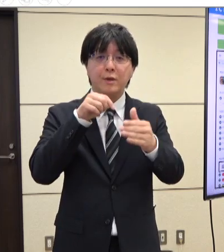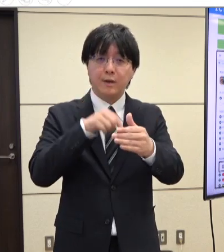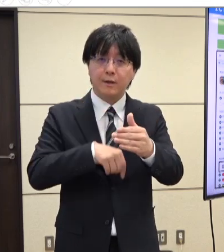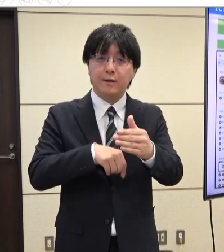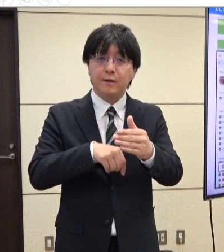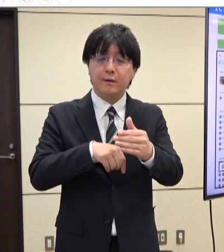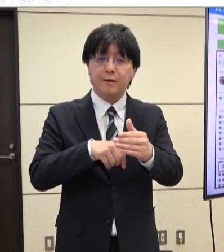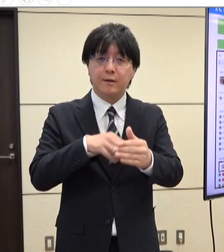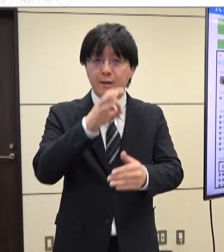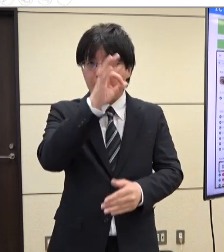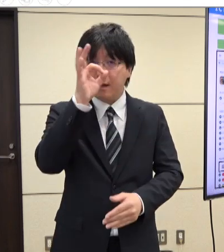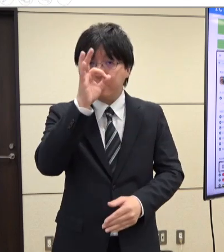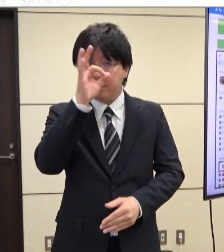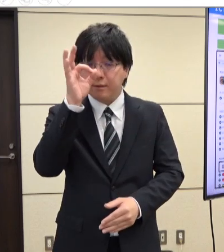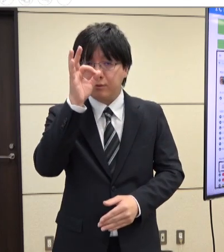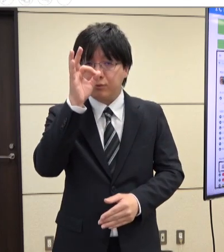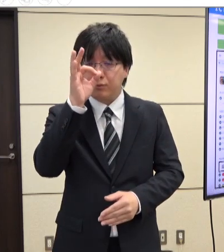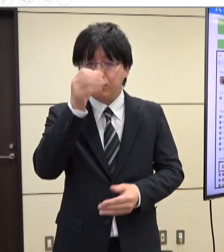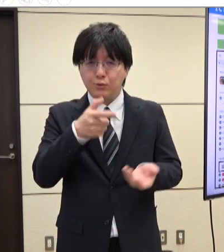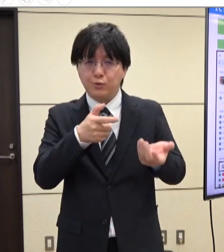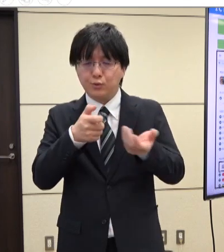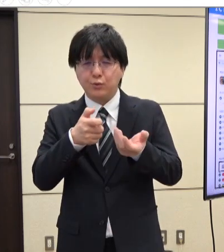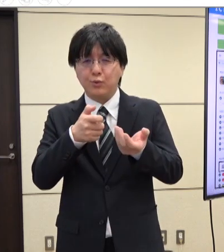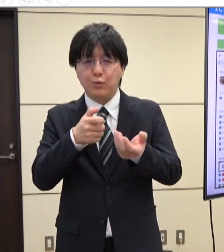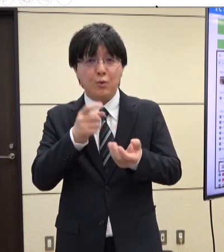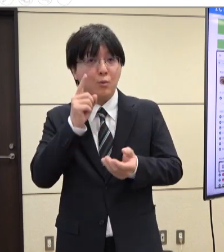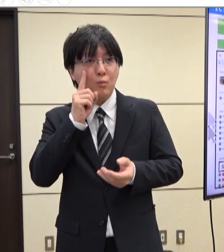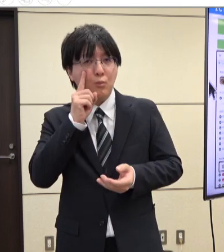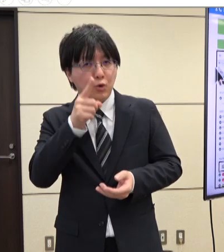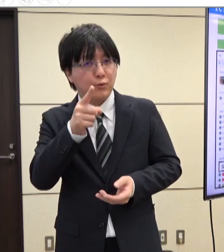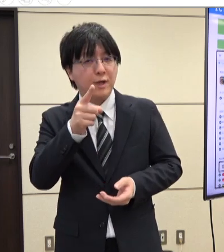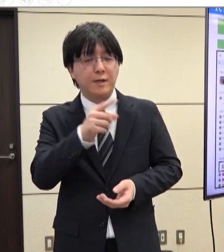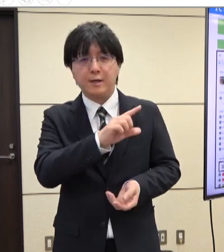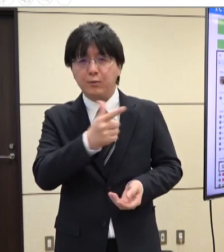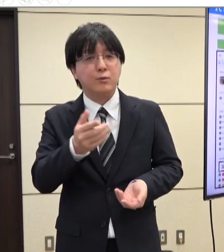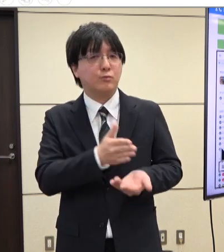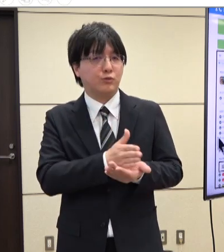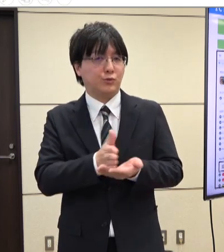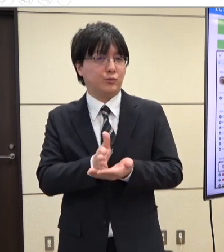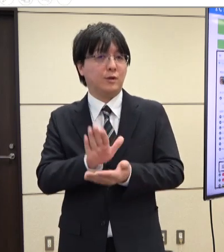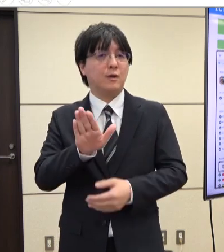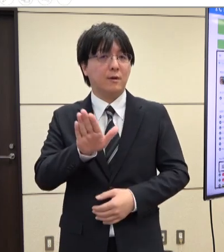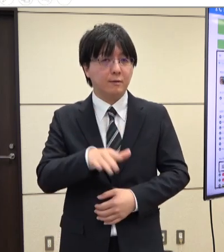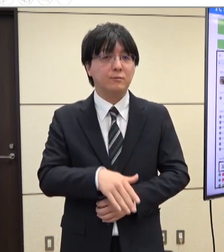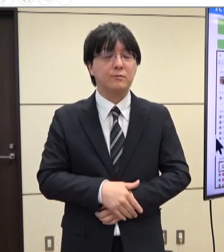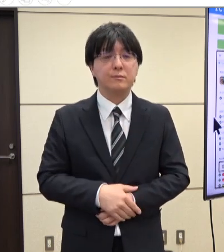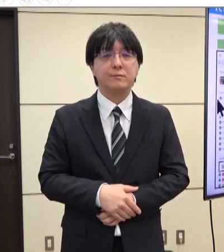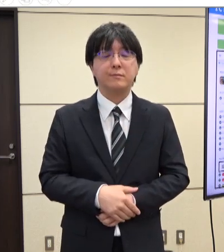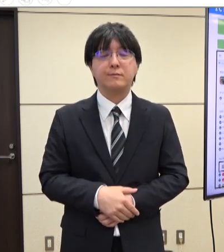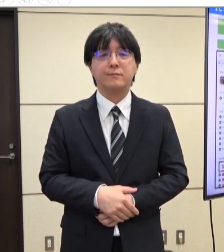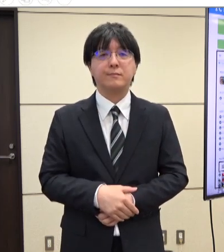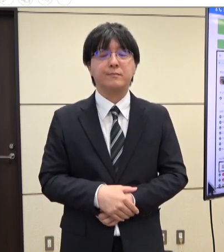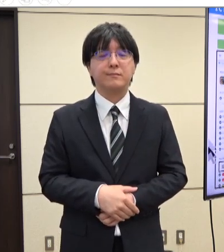まあ、観察家とか種苗目撃とかいろんな種類がありますので、まあ、こちらでも、